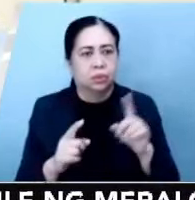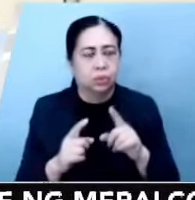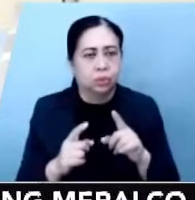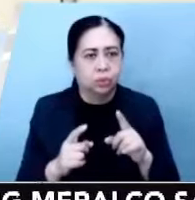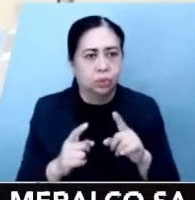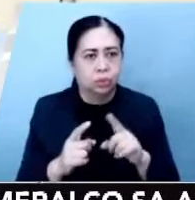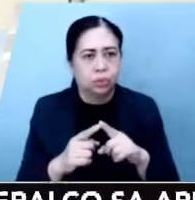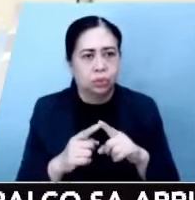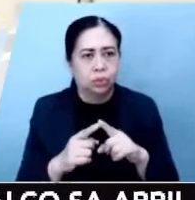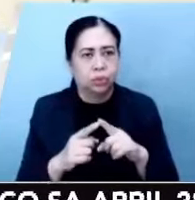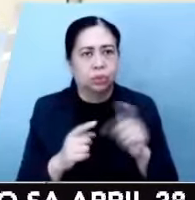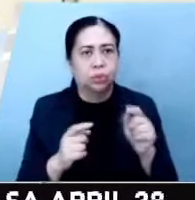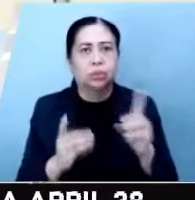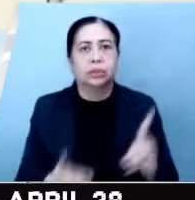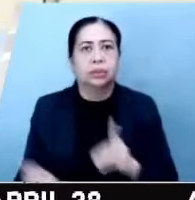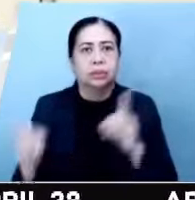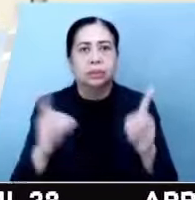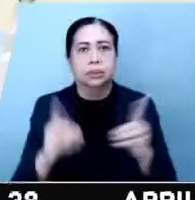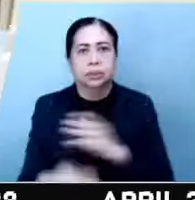ma-dialysis yung anak.